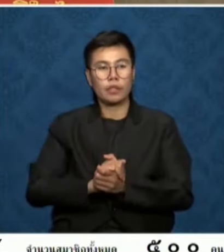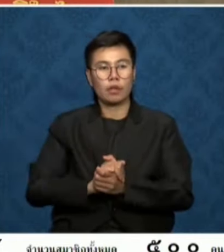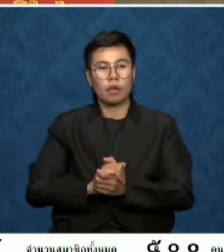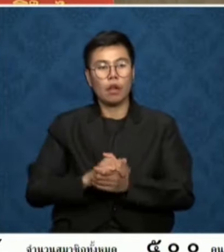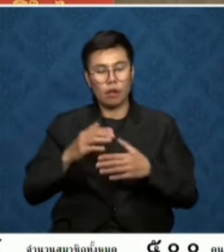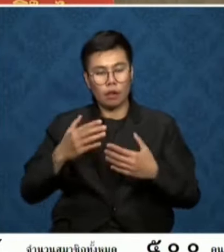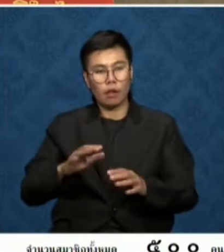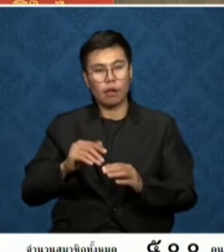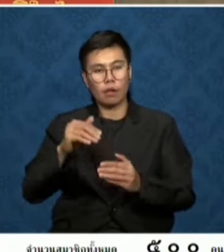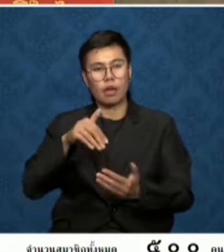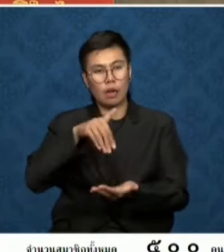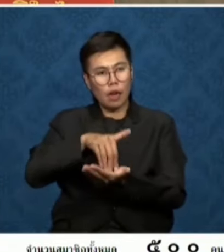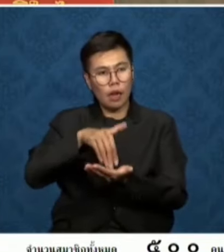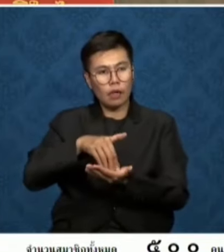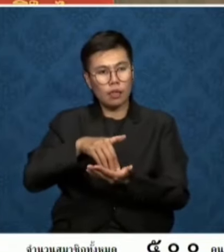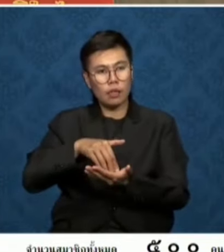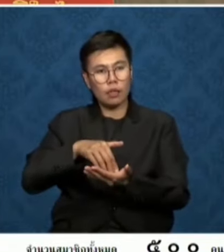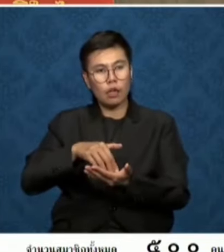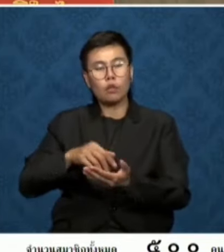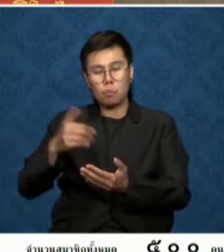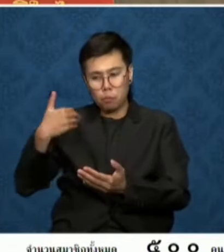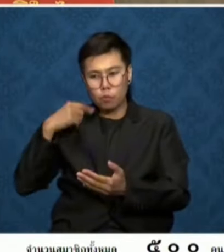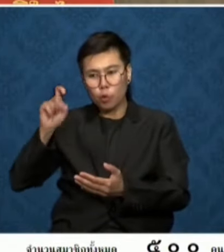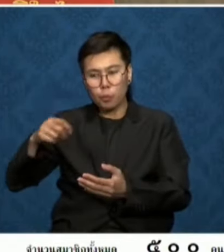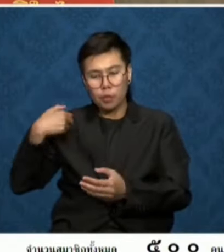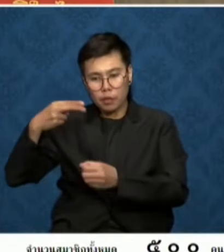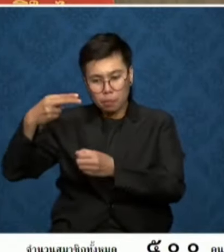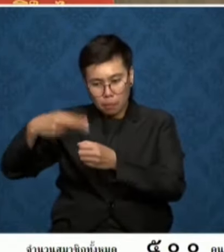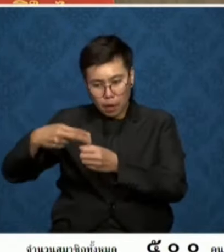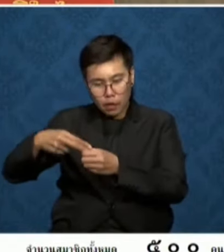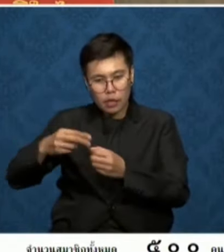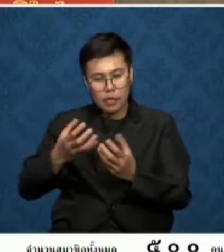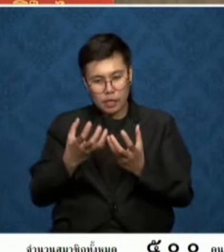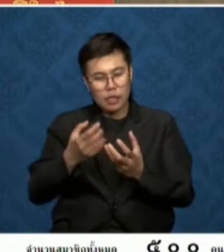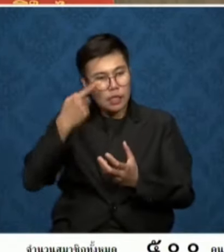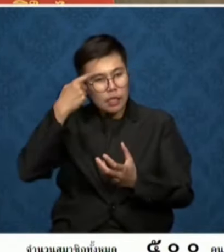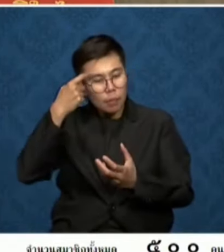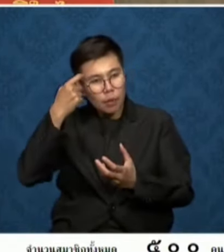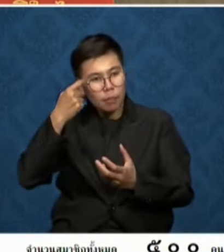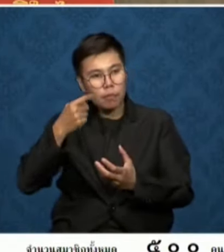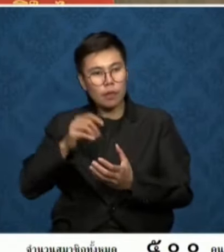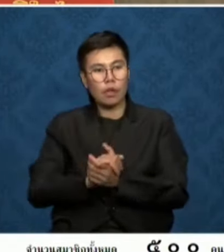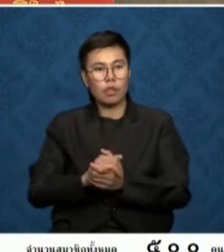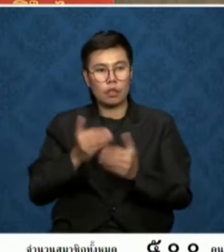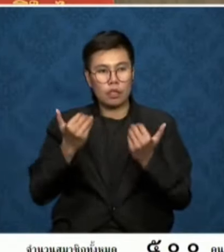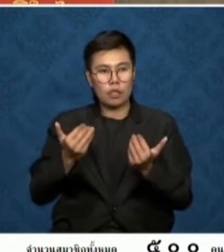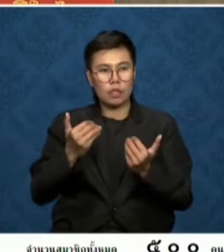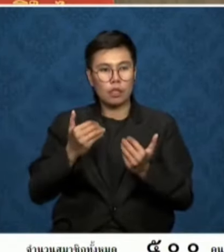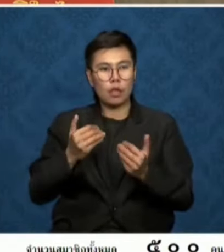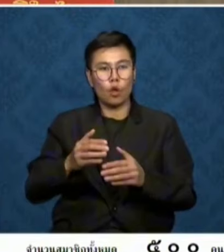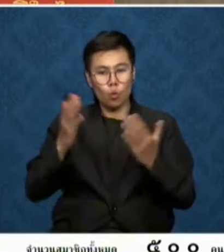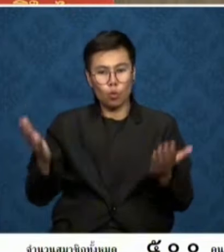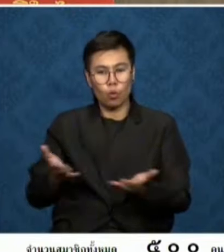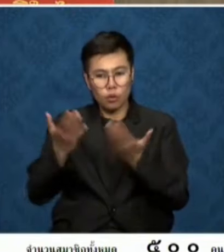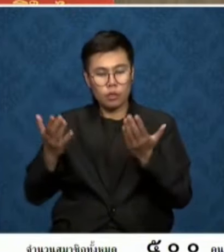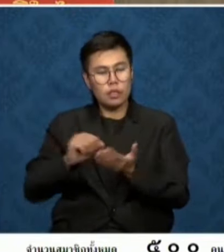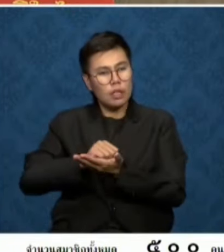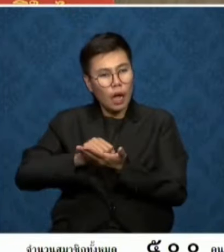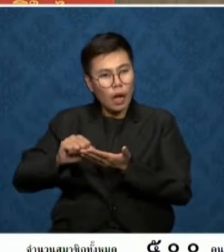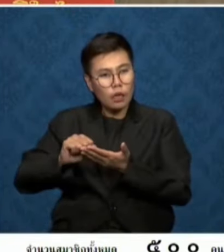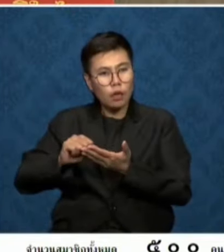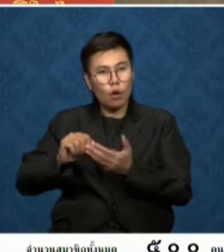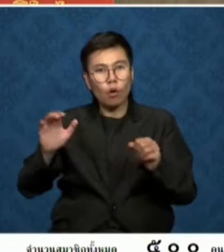เรายังคงพึ่งพาพลังงานจากน้ำมันและถ่านหินเป็นหลักโดยยังไม่มีทีท่าว่าจะส่งเสริมการใช้พลังงานสะอาดอย่างเต็ม